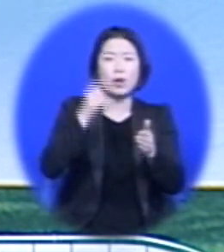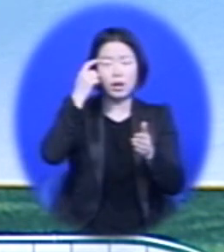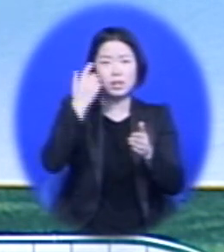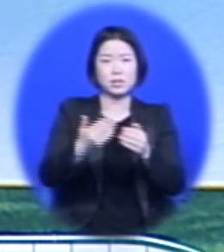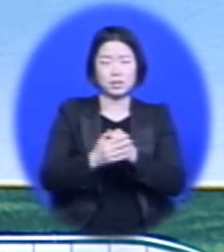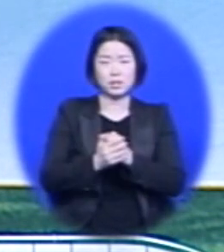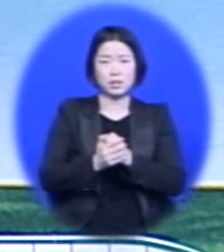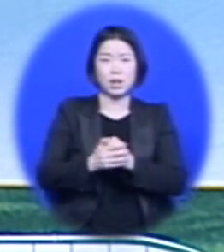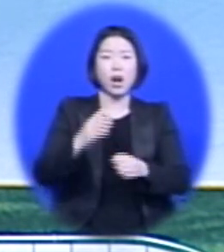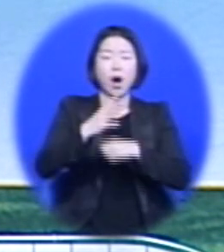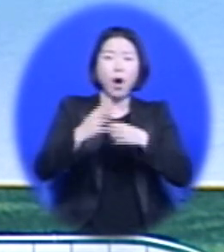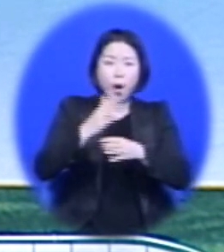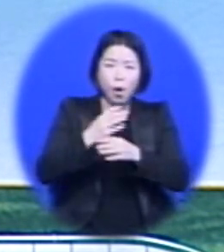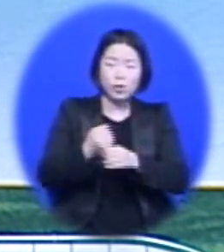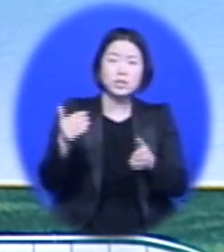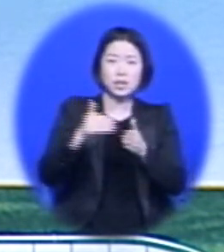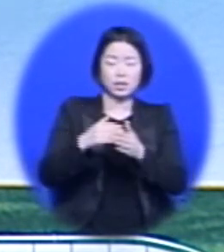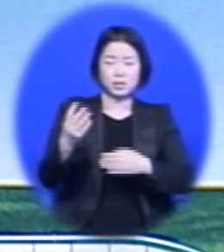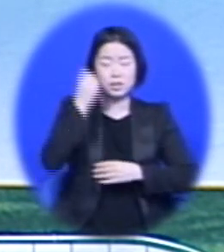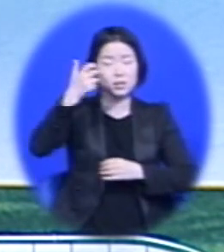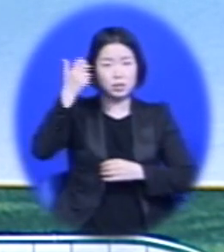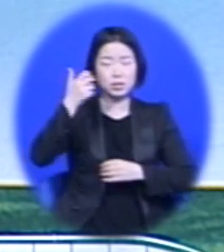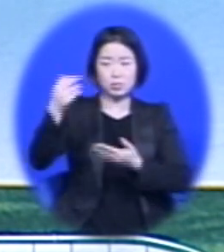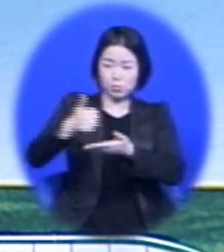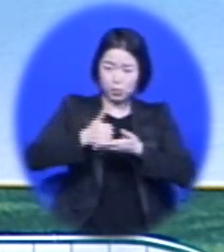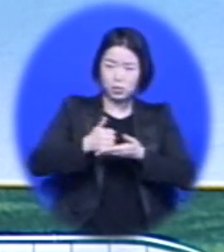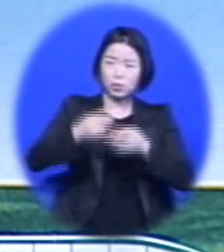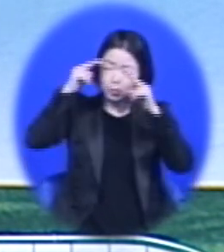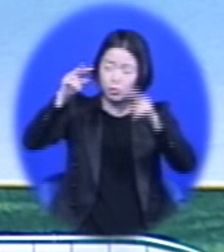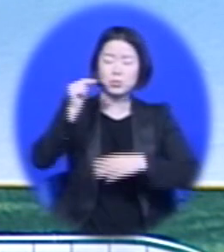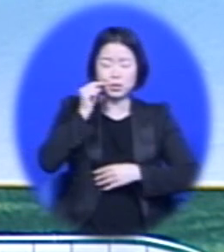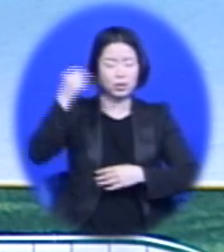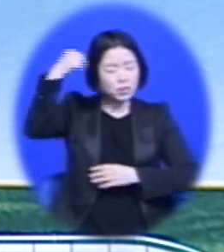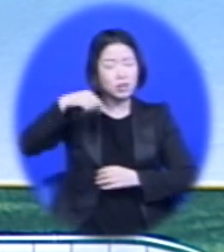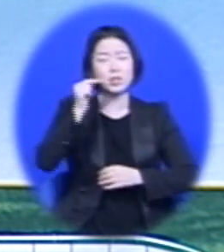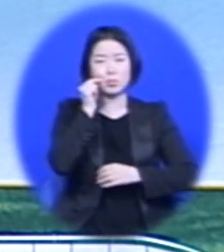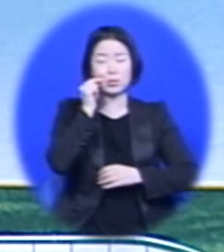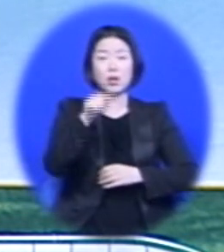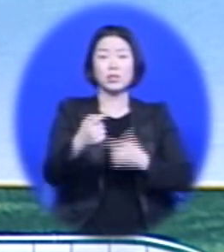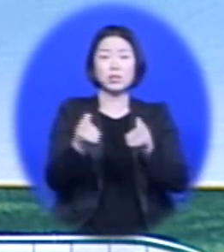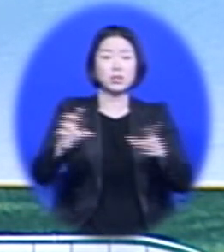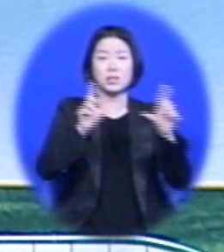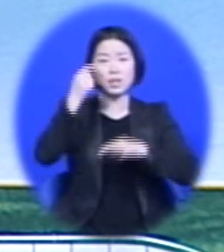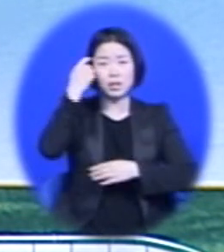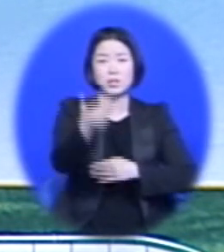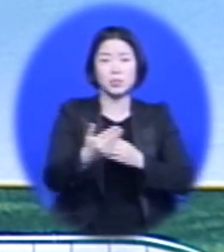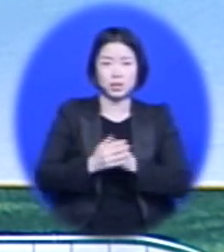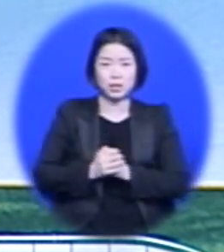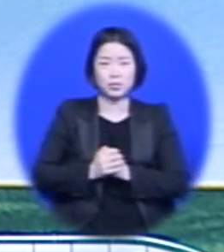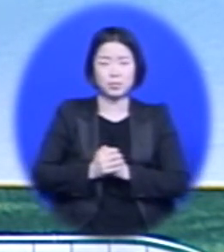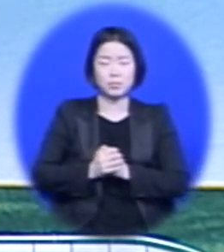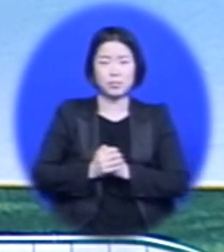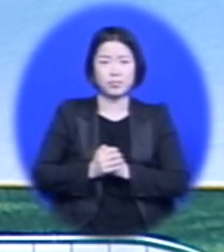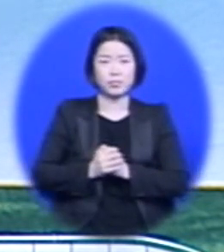언제까지 성령님을 모시고도 성령님을 전혀 바라보지 못하고 느끼지도 못하고 그렇게 살겠습니까?